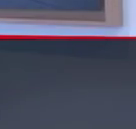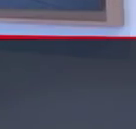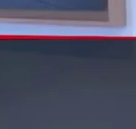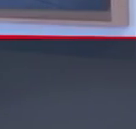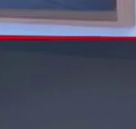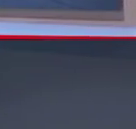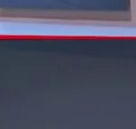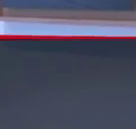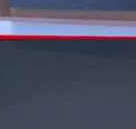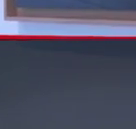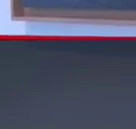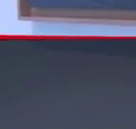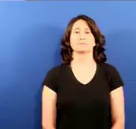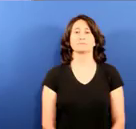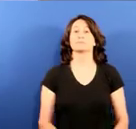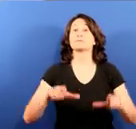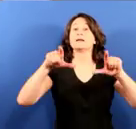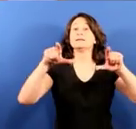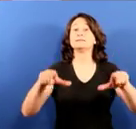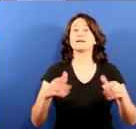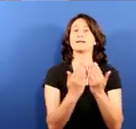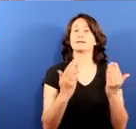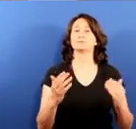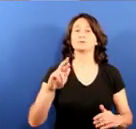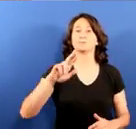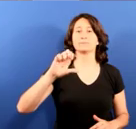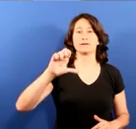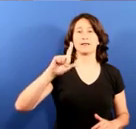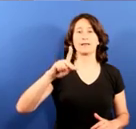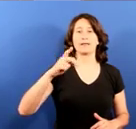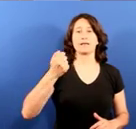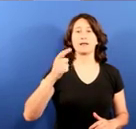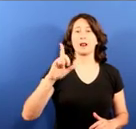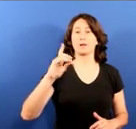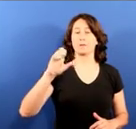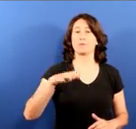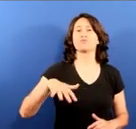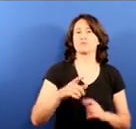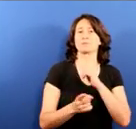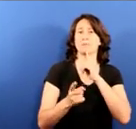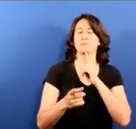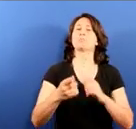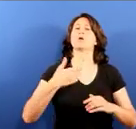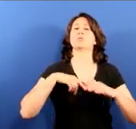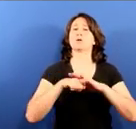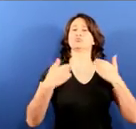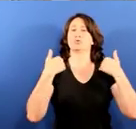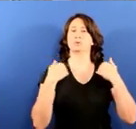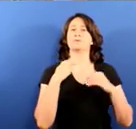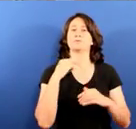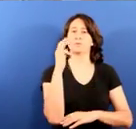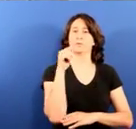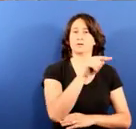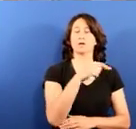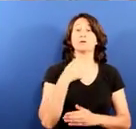Rekalde Aretoak eta Bilboko Institutu Frantsesak batera aurkezten dute Joio Gontier ikusmen arloko artistaren obra, maiatzaren